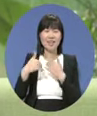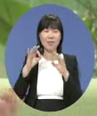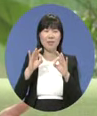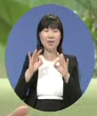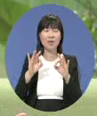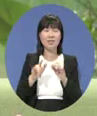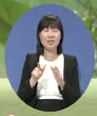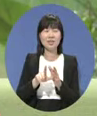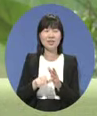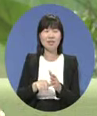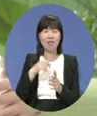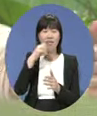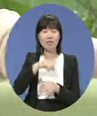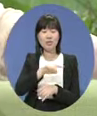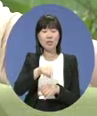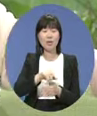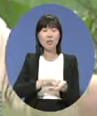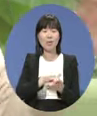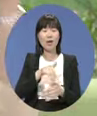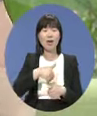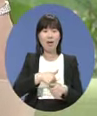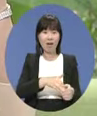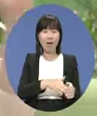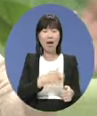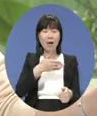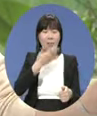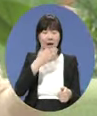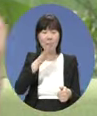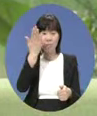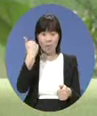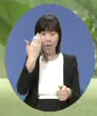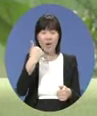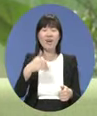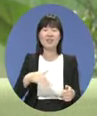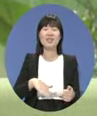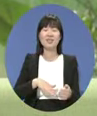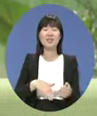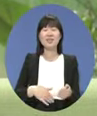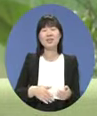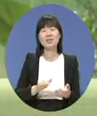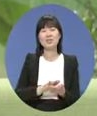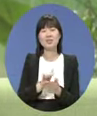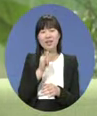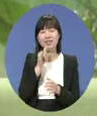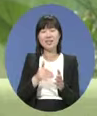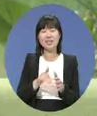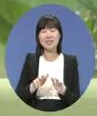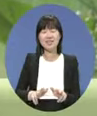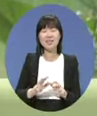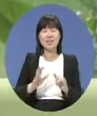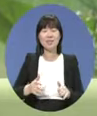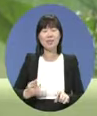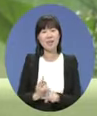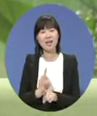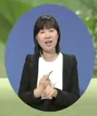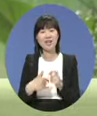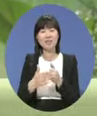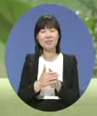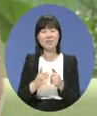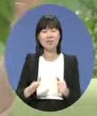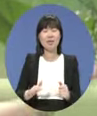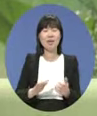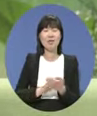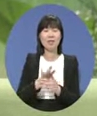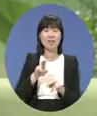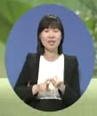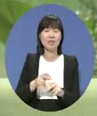뭐 저녁 시간에 그냥 니네들 놀이터 가서 시컷 놀다가 밥 네네. 먹어라 이 소리만 하면 들어왔었었는데 네네. 요즘은 정말 세상이 많이 바뀌어서 이렇게